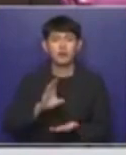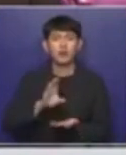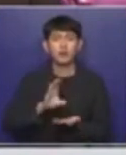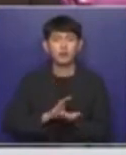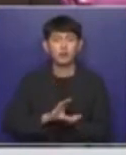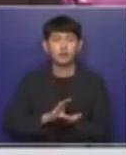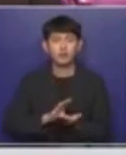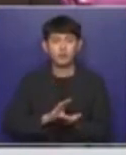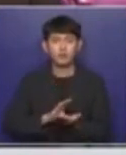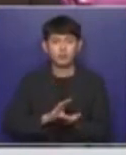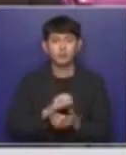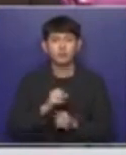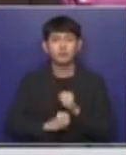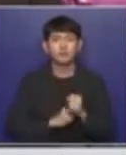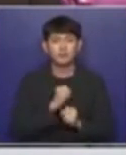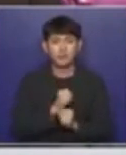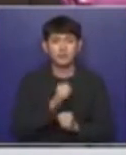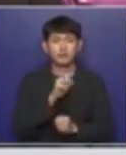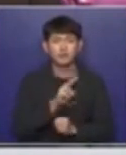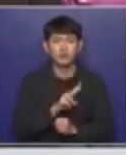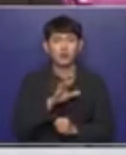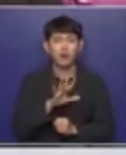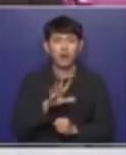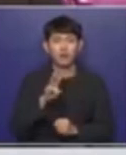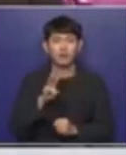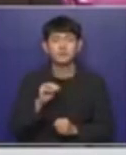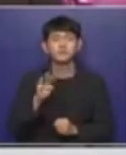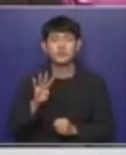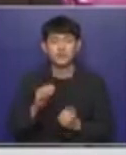จ่ายประจำปีฉบับปีพุทธศักราช